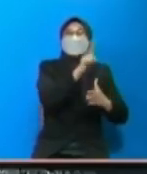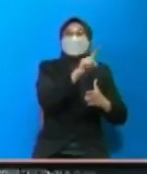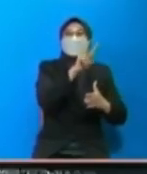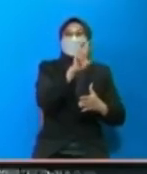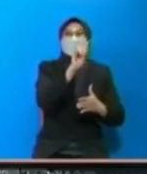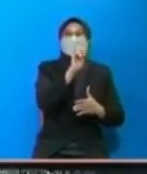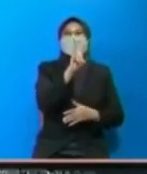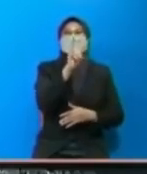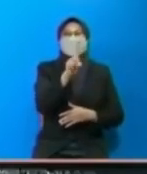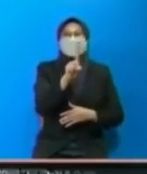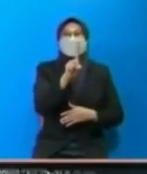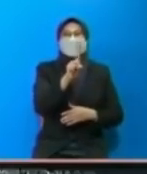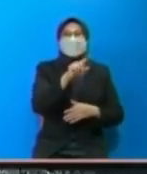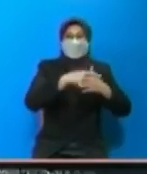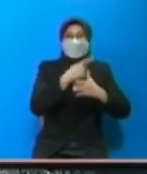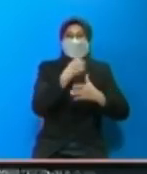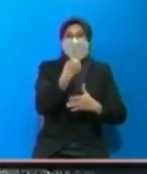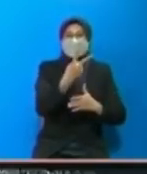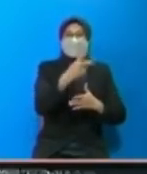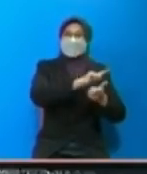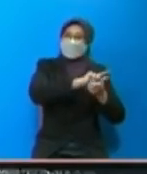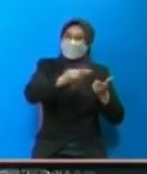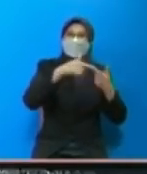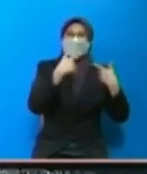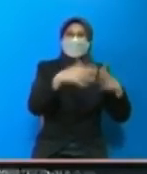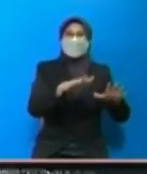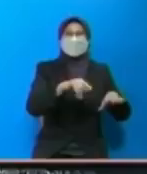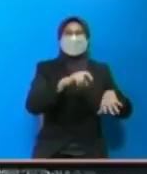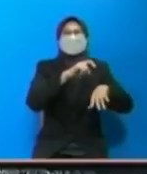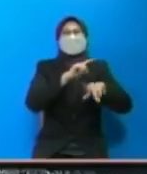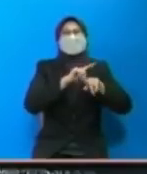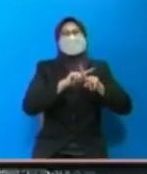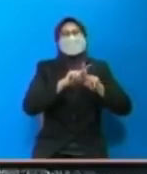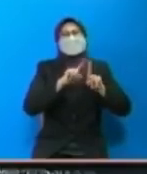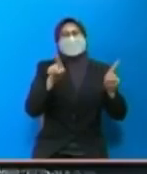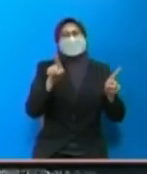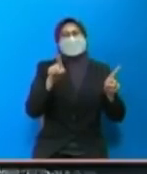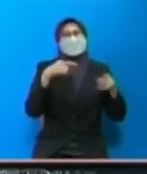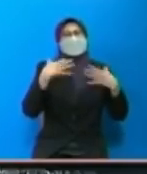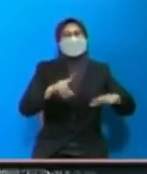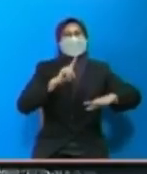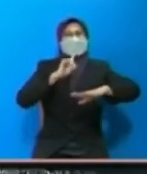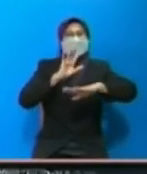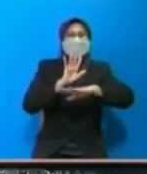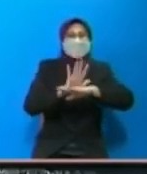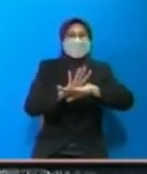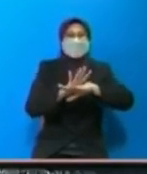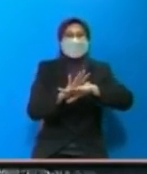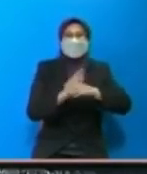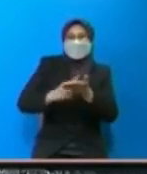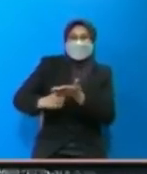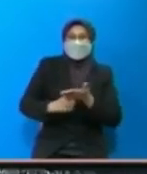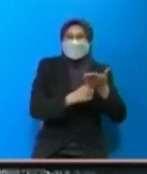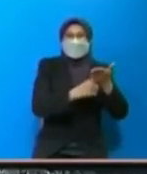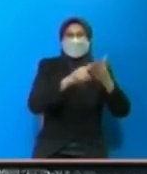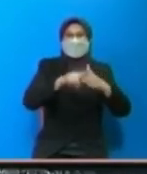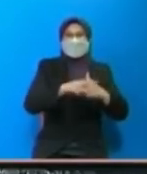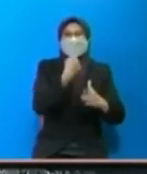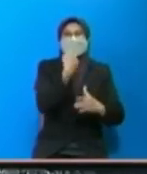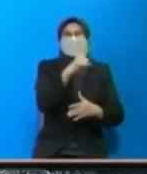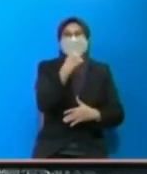Februari decoproof tapi ketika kita bau masuk perjanjian yaitu November tahun